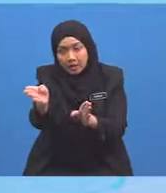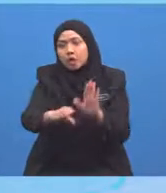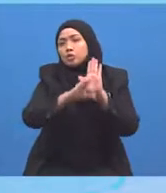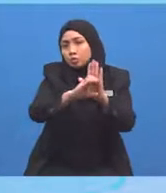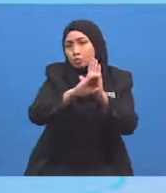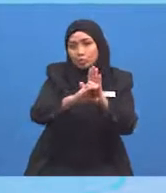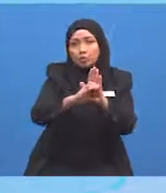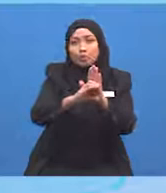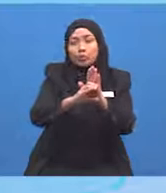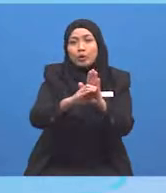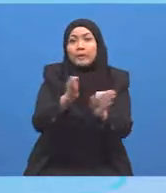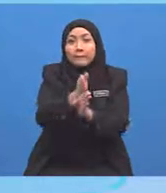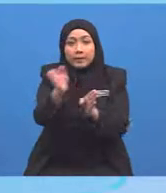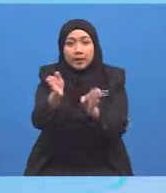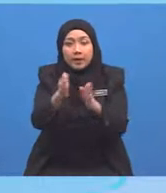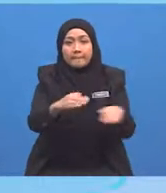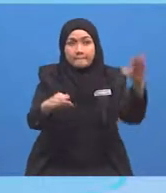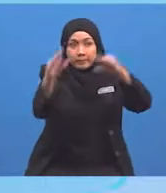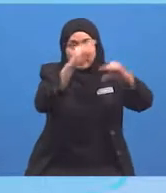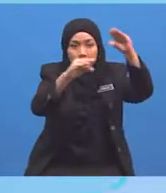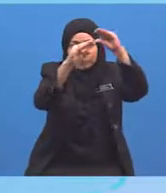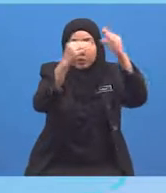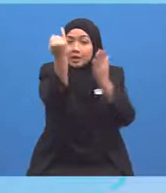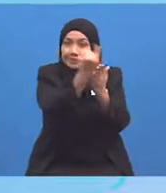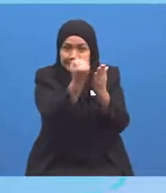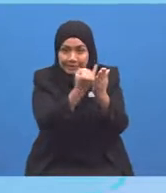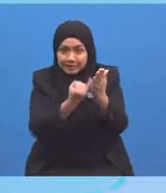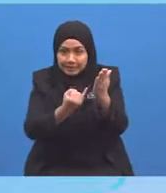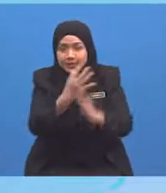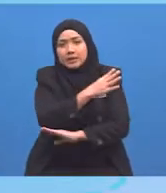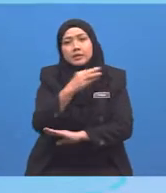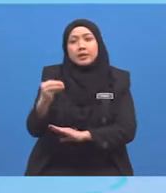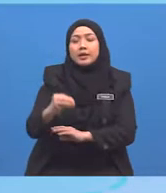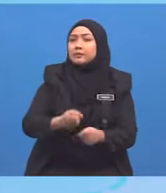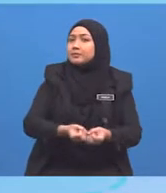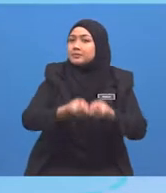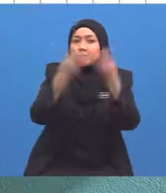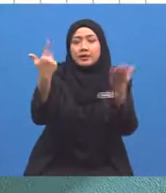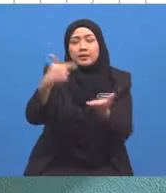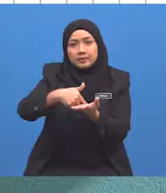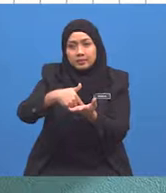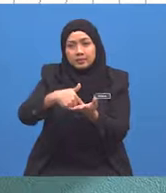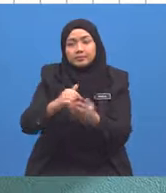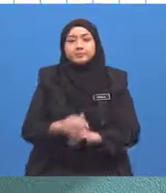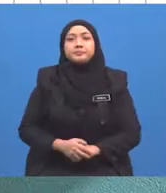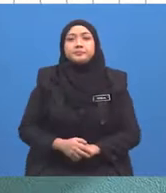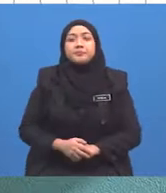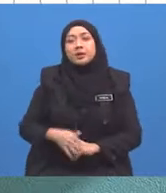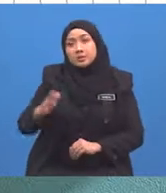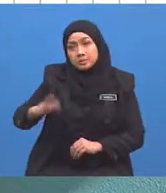bidang pembinaan, seni reka dan sebagainya. Sebelum